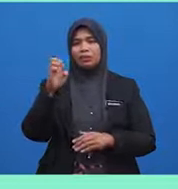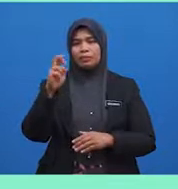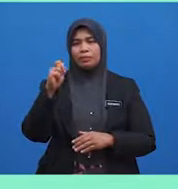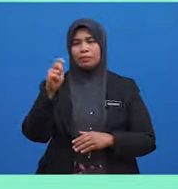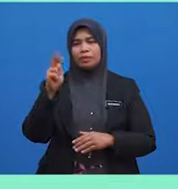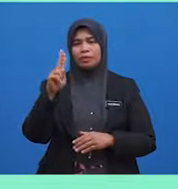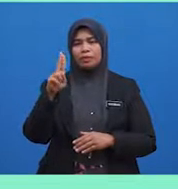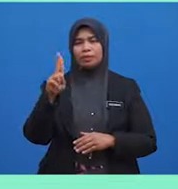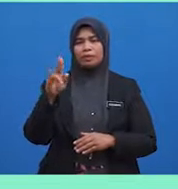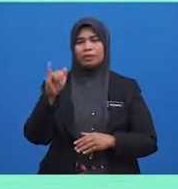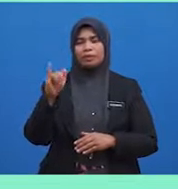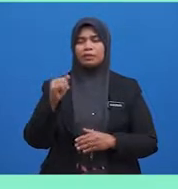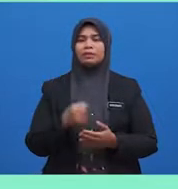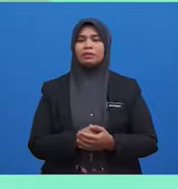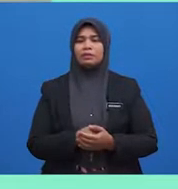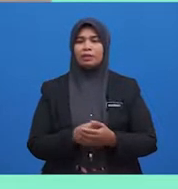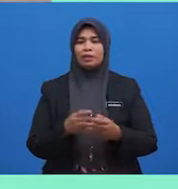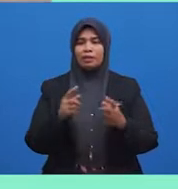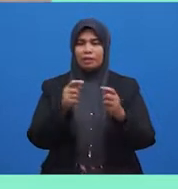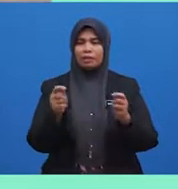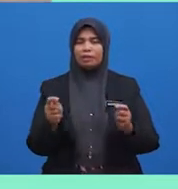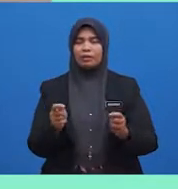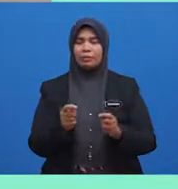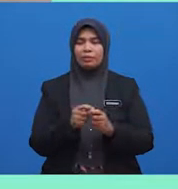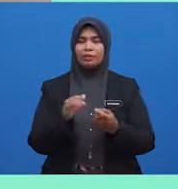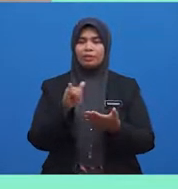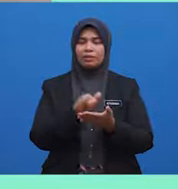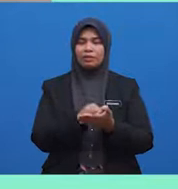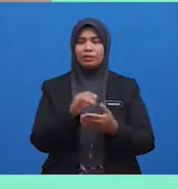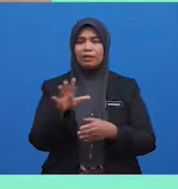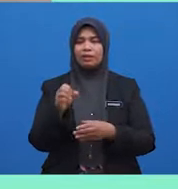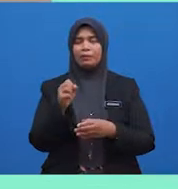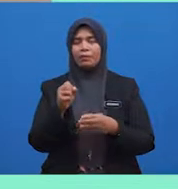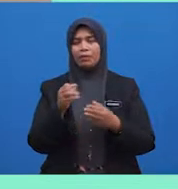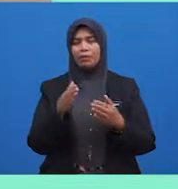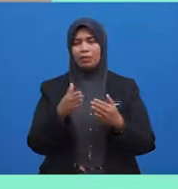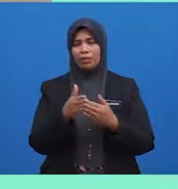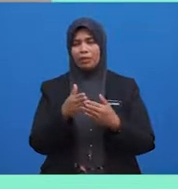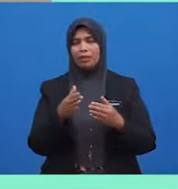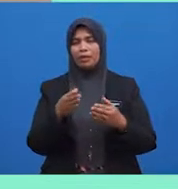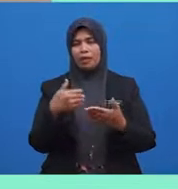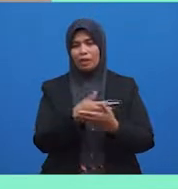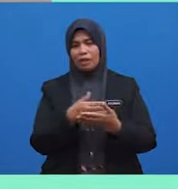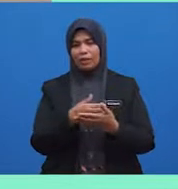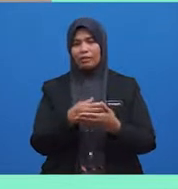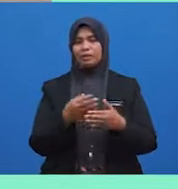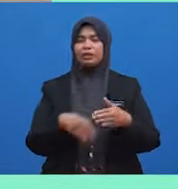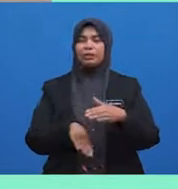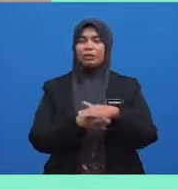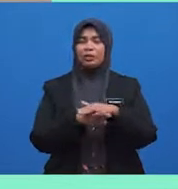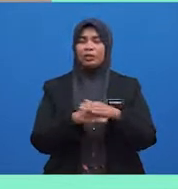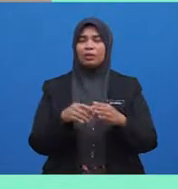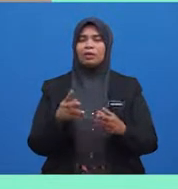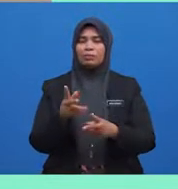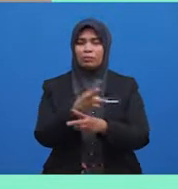Long Jaafar, tempat beliau telah diambil alih oleh anaknya bernama Ngah Ibrahim. di bawah pengawasan